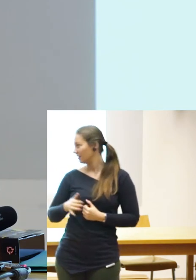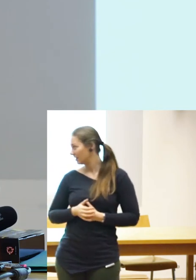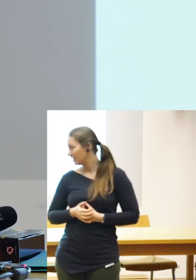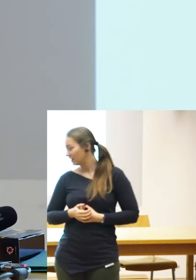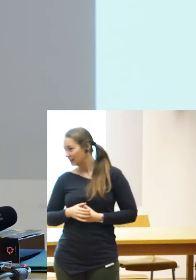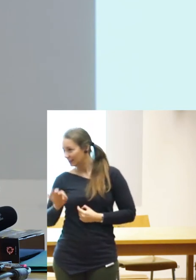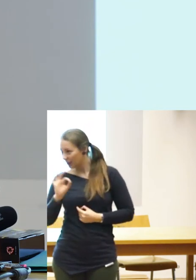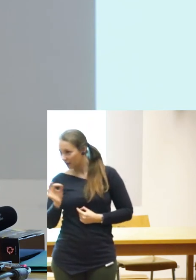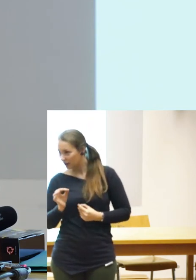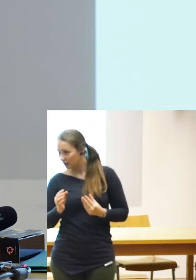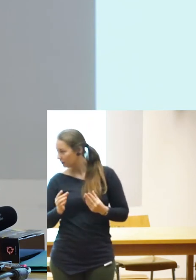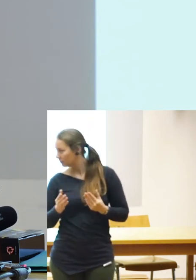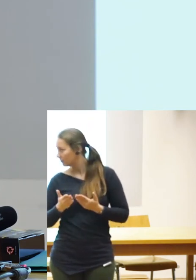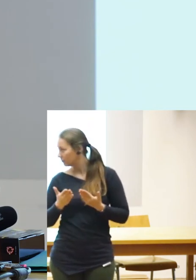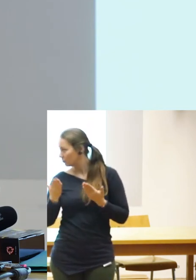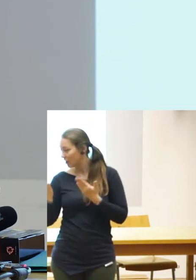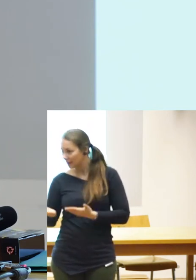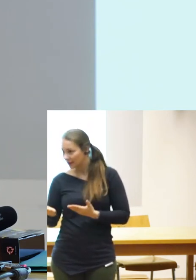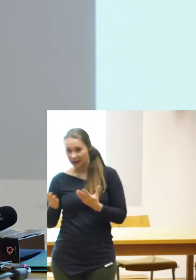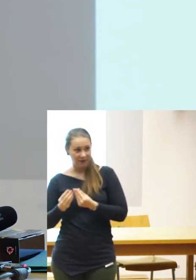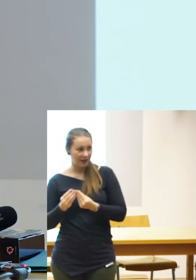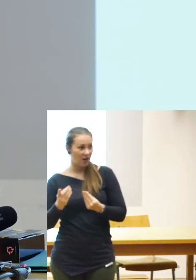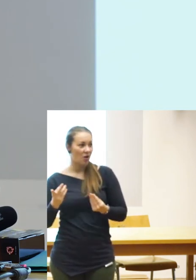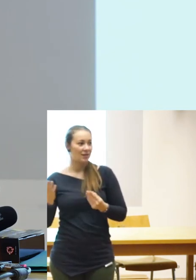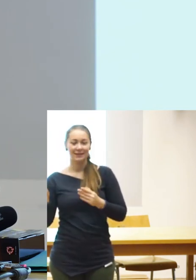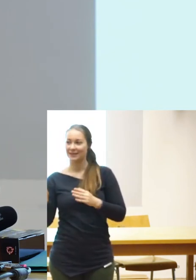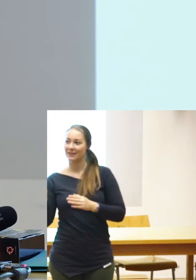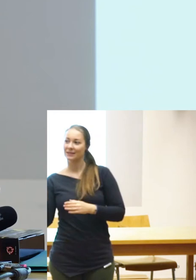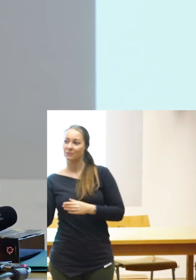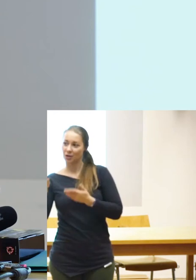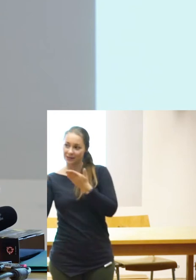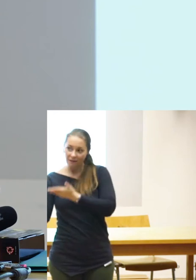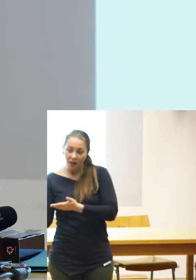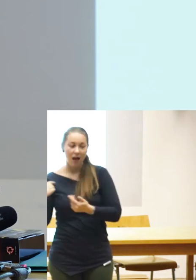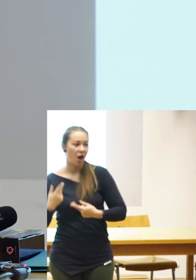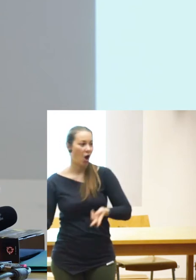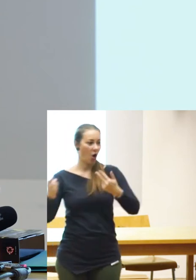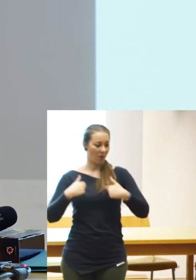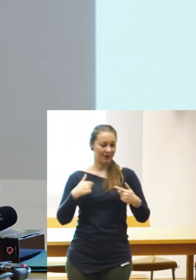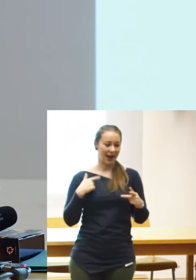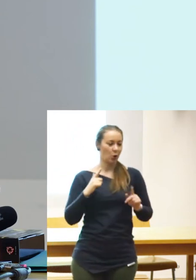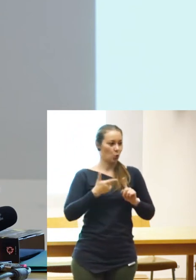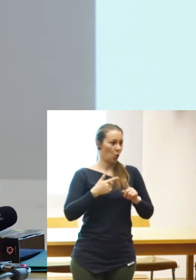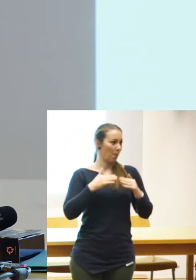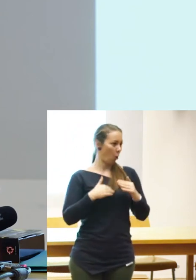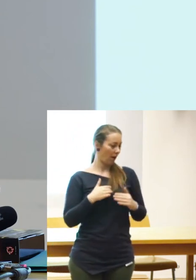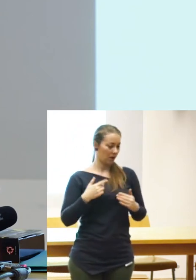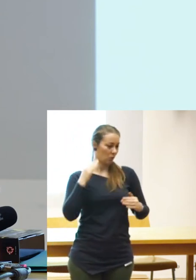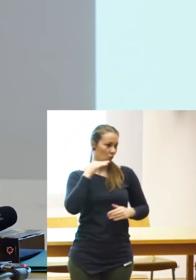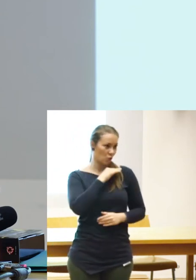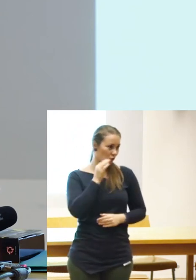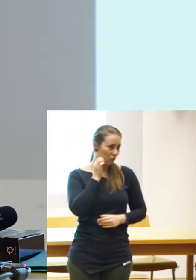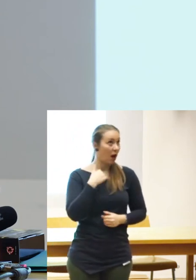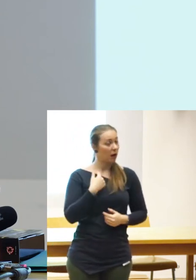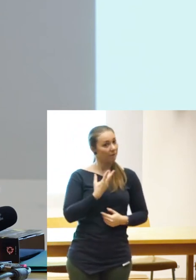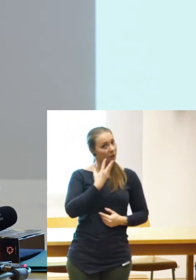Beauvoir, takže druhým pohlavím jsem tady já dneska. Zároveň ale mám tu exkluzivní pozici, že mluvím na